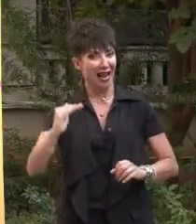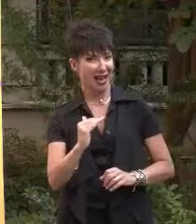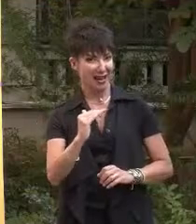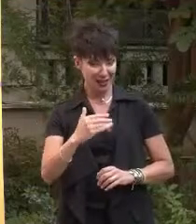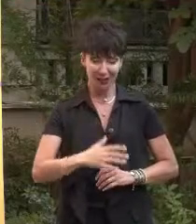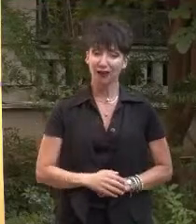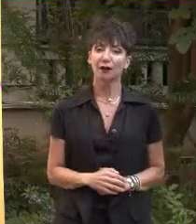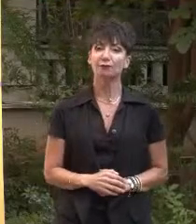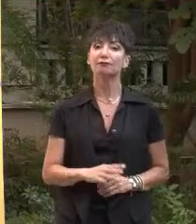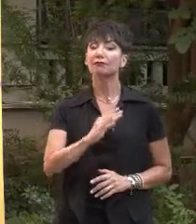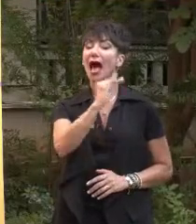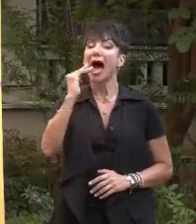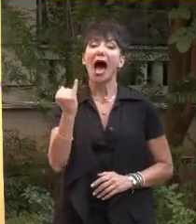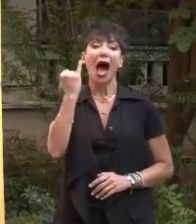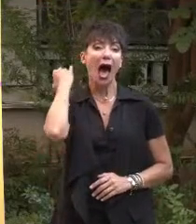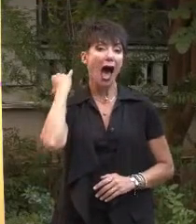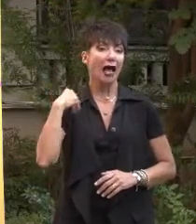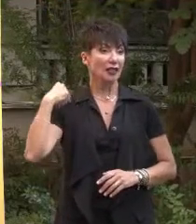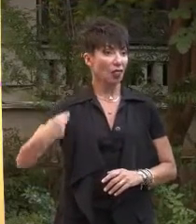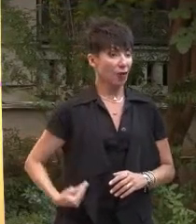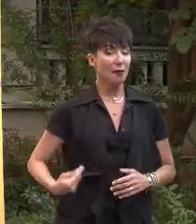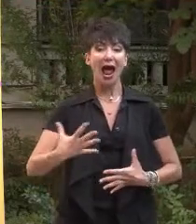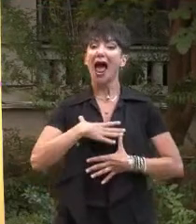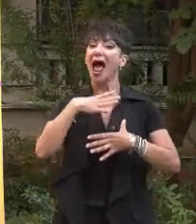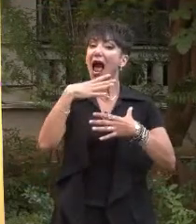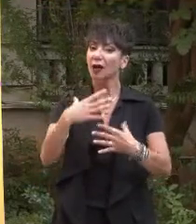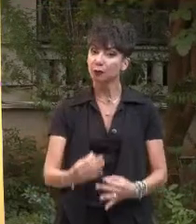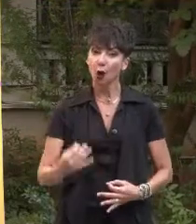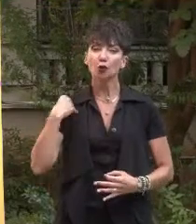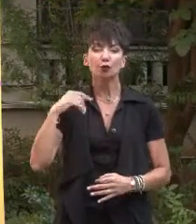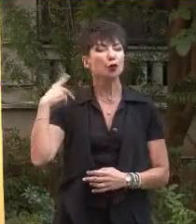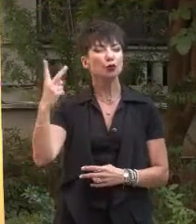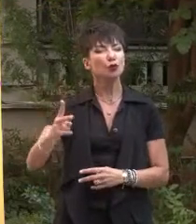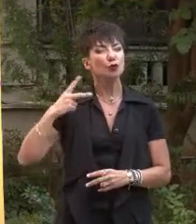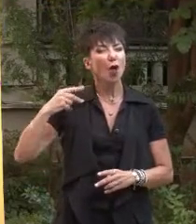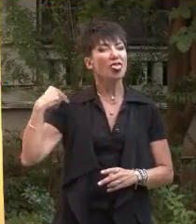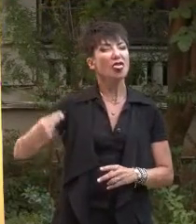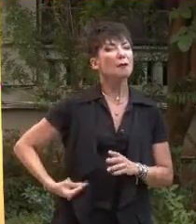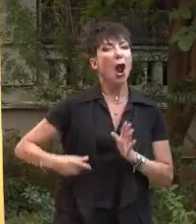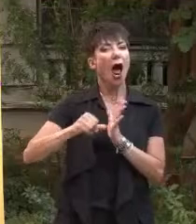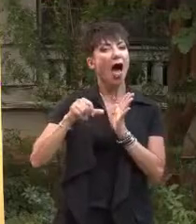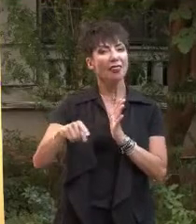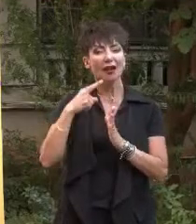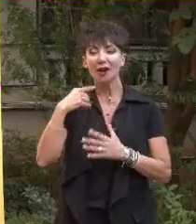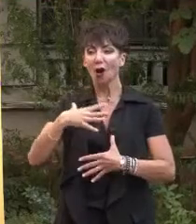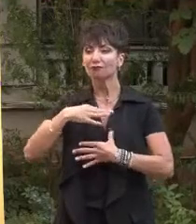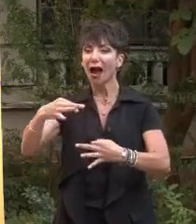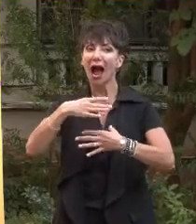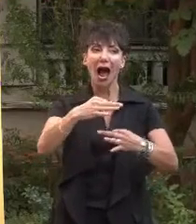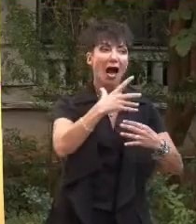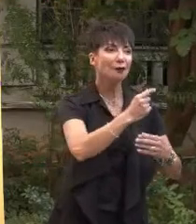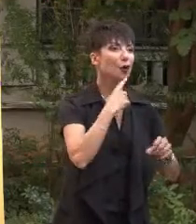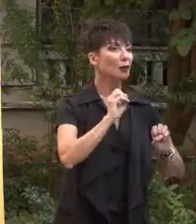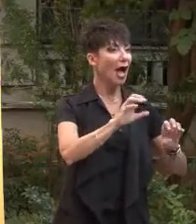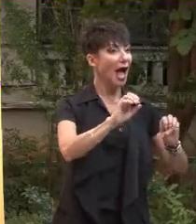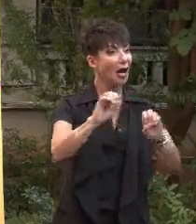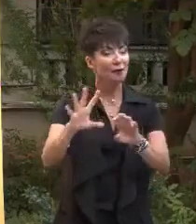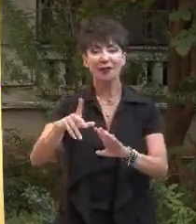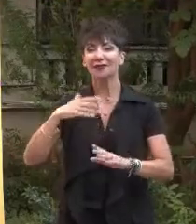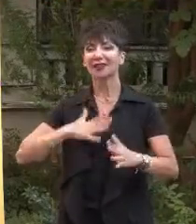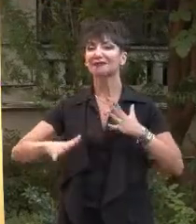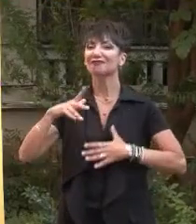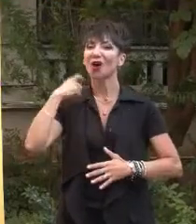Αξιότιμε κύριε Αντιδήμαρχε, που εκπροσωπείτε και τον Δήμαρχο Κώστα Μπακογιάννη. Εκλεκτοί προσκεκλημένοι, αγαπητοί εκπαιδευτικοί, αγαπητοί